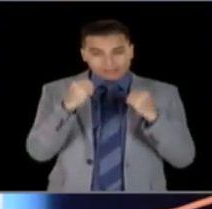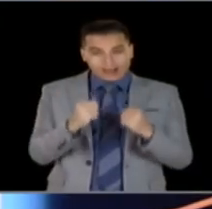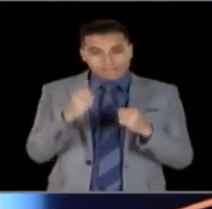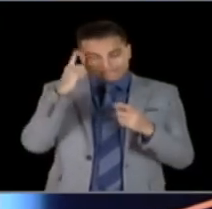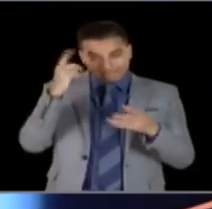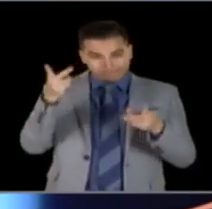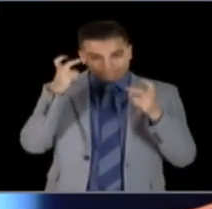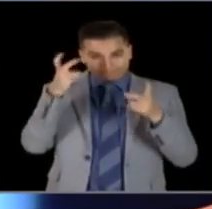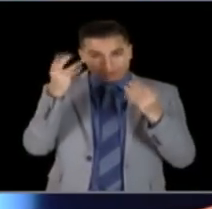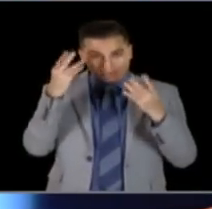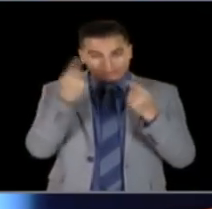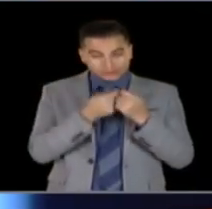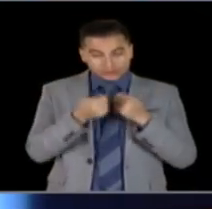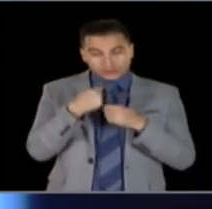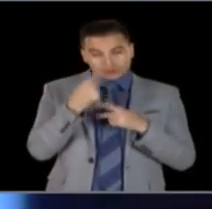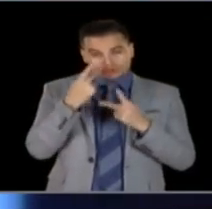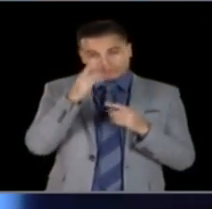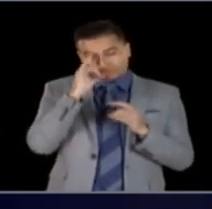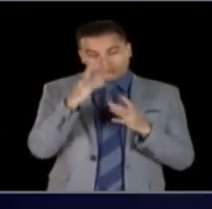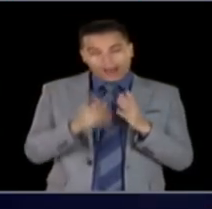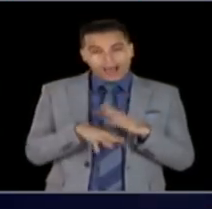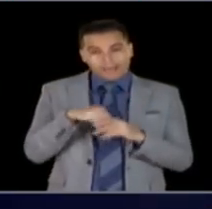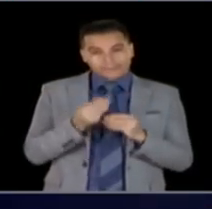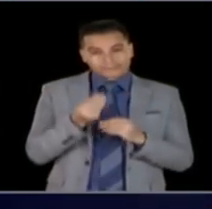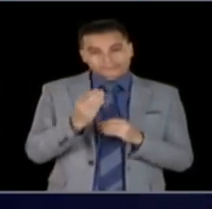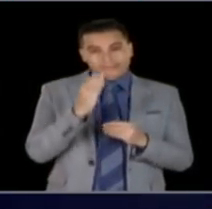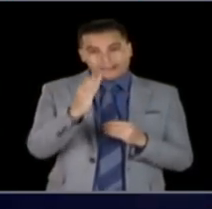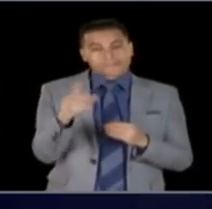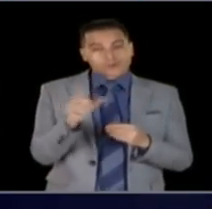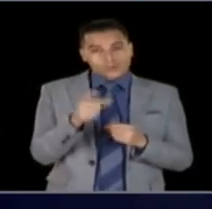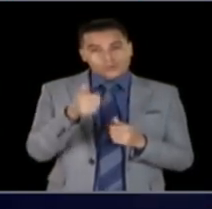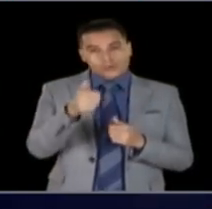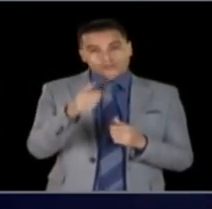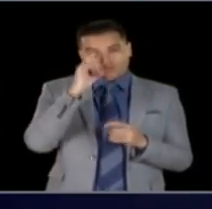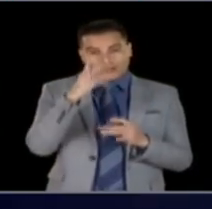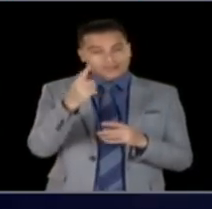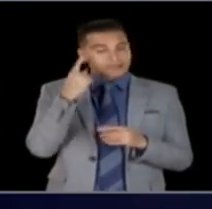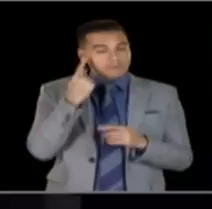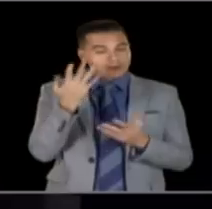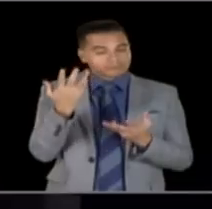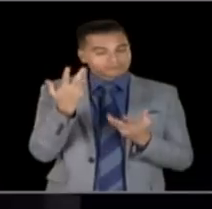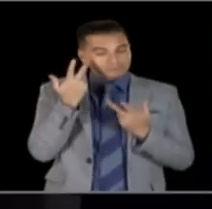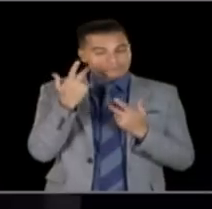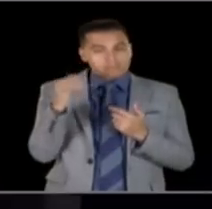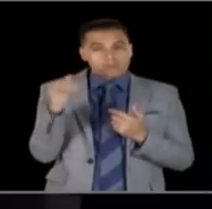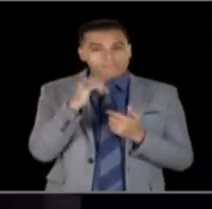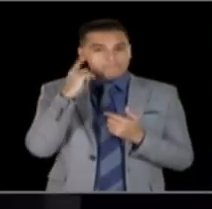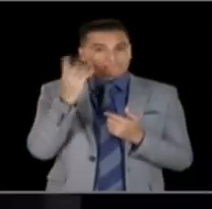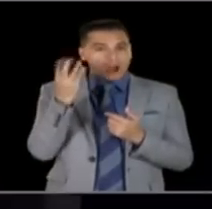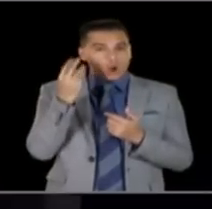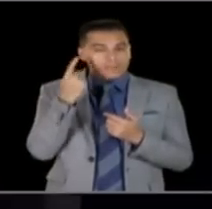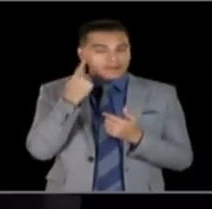وشايف ان شاء الله نقدم حاجه كويسه. محتاجين تسمعوا الانفو المعلومات اللي انا